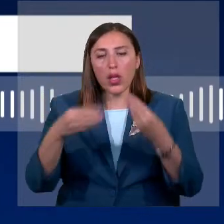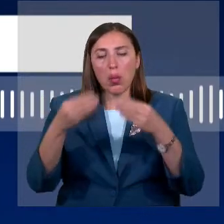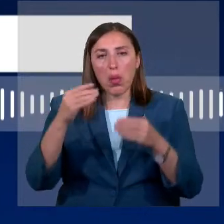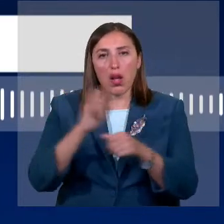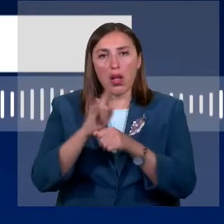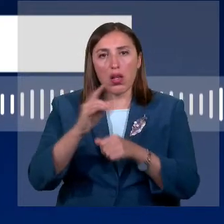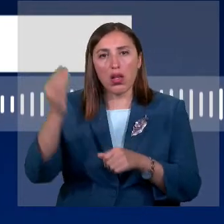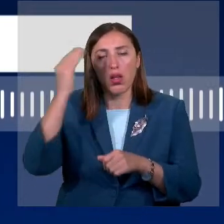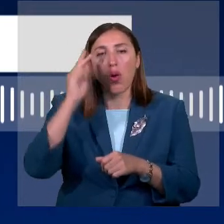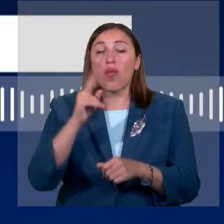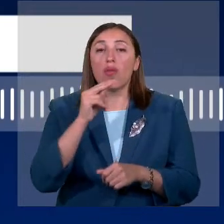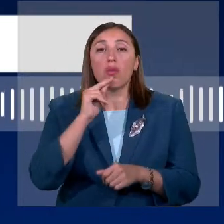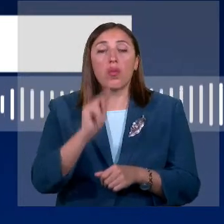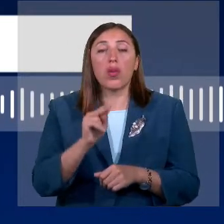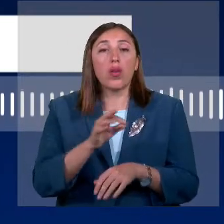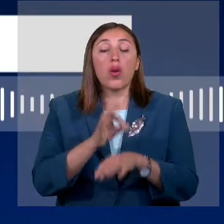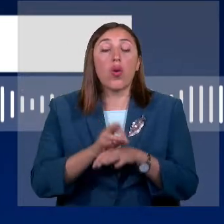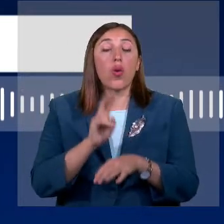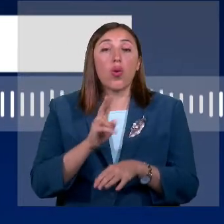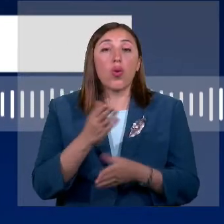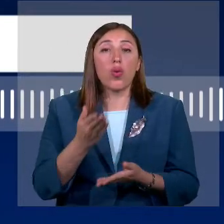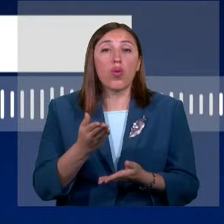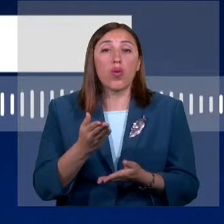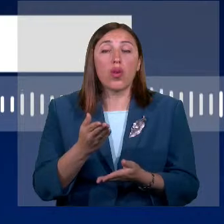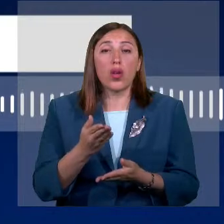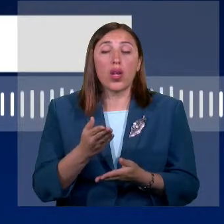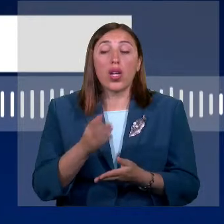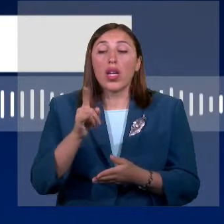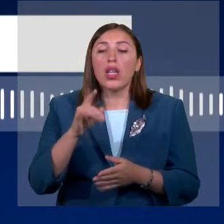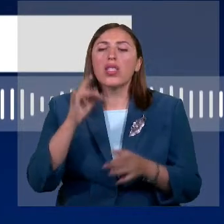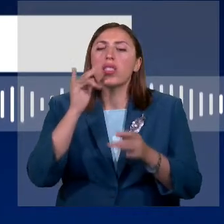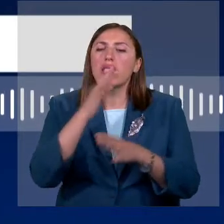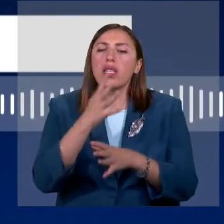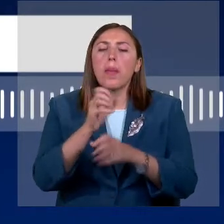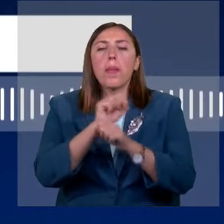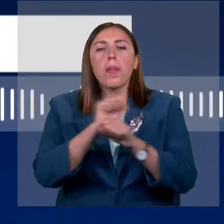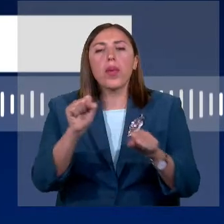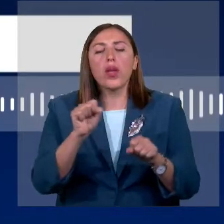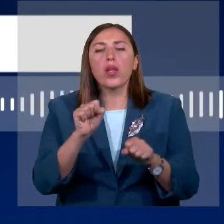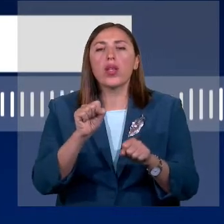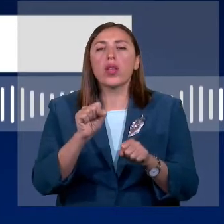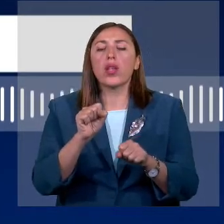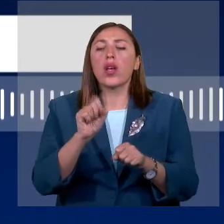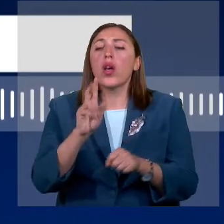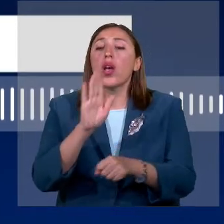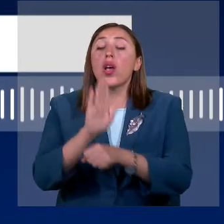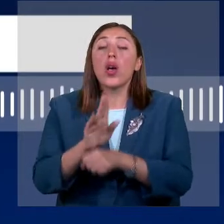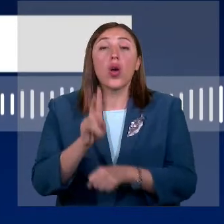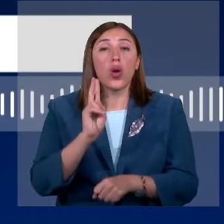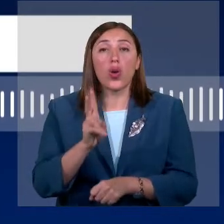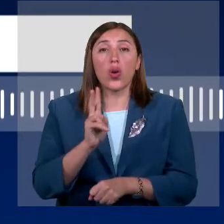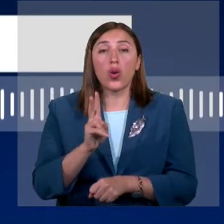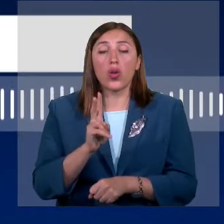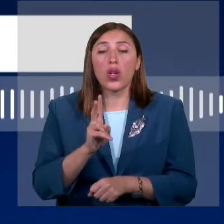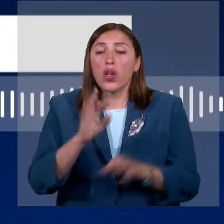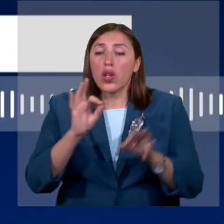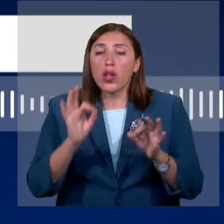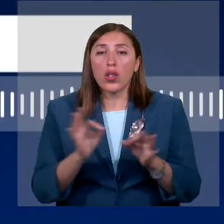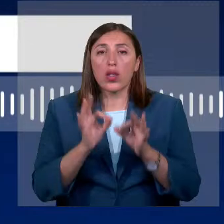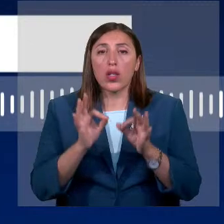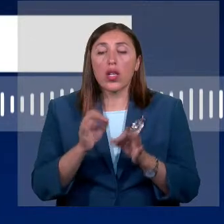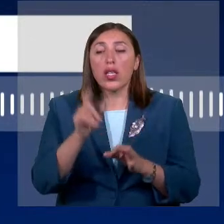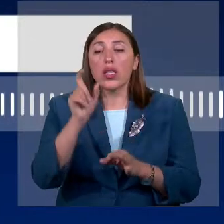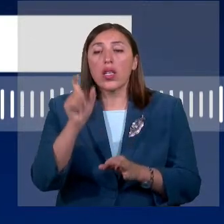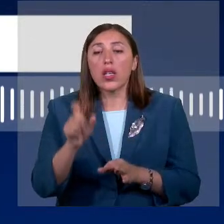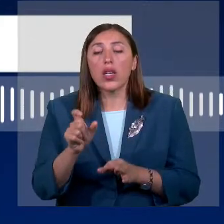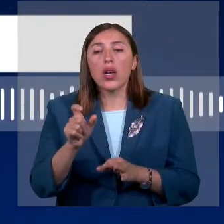դրած։ Ո՞վ է պատասխան տալու դրա համար։ Որևէ մեկը ծխալ միջոցը կիրառելու, ո՞վ է նրան հրաման տվել։ Որևէ մեկը նույնիսկ չէր այդ